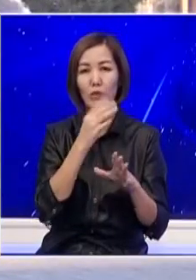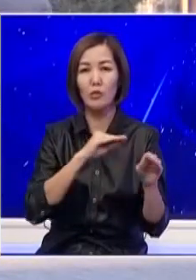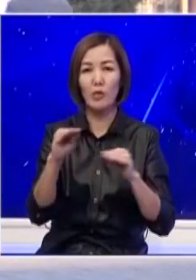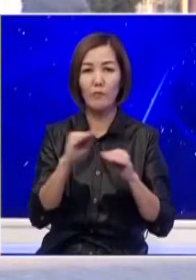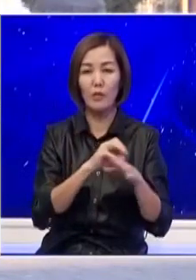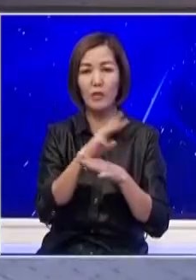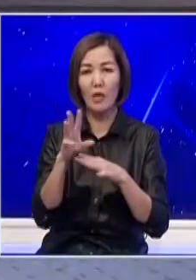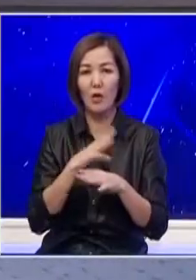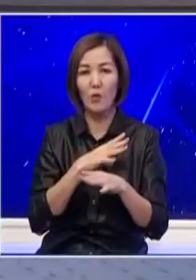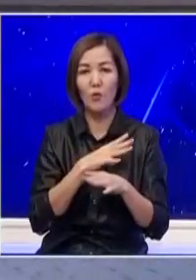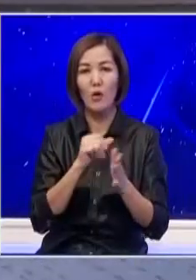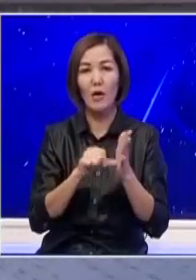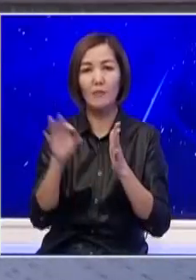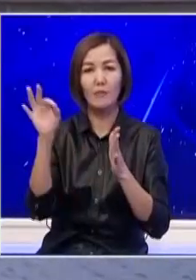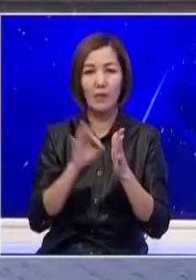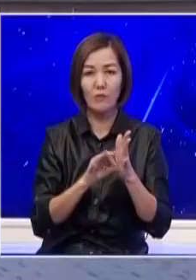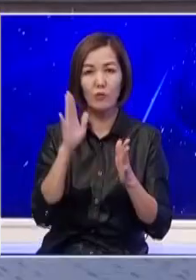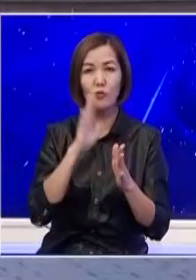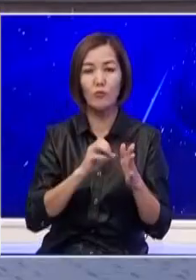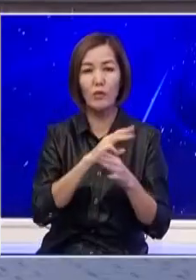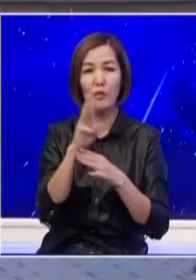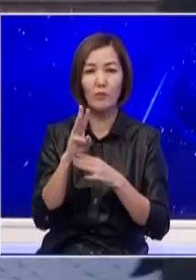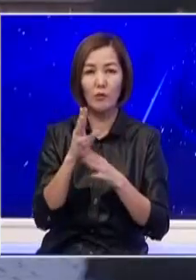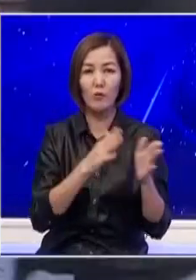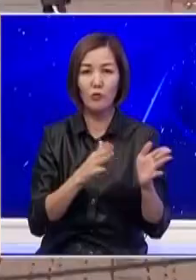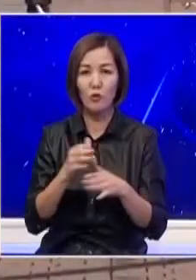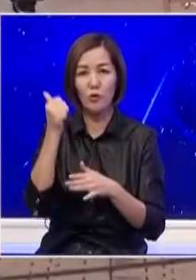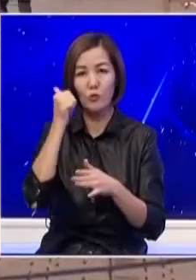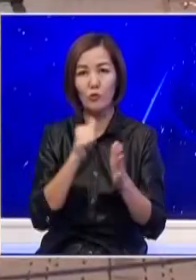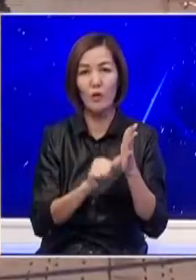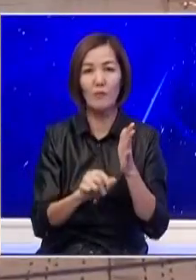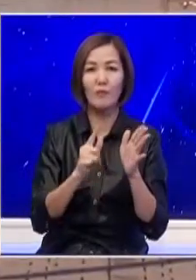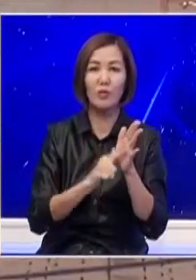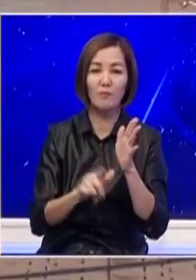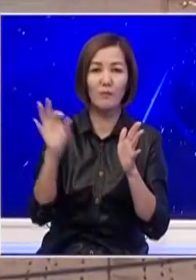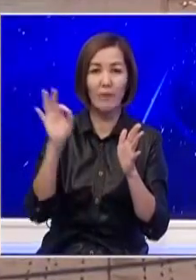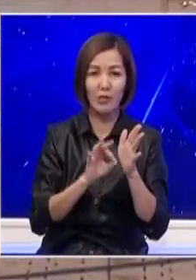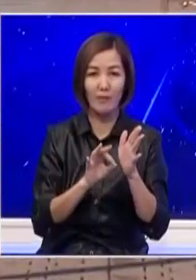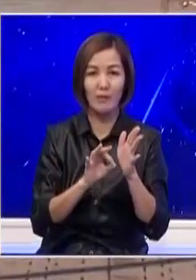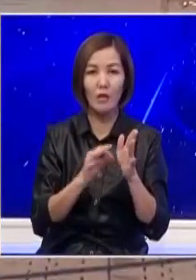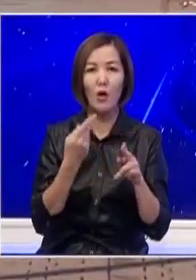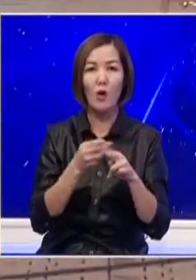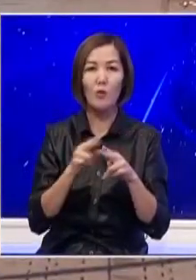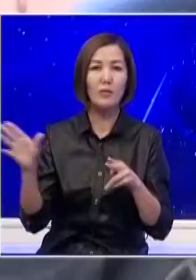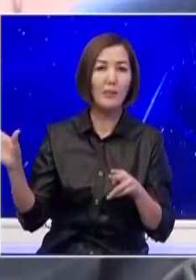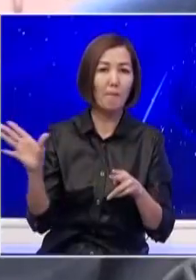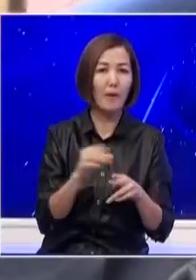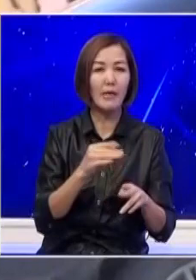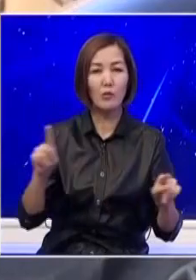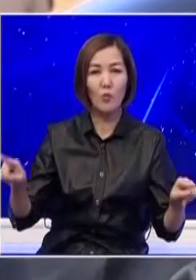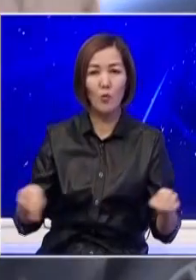жабдықтау жүйелерінің тозуы 60% болса, сумен жабдықтау жүйелерінің тозуы 60-70% шамасында. Осының